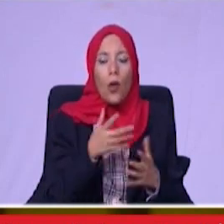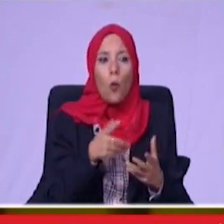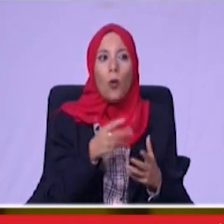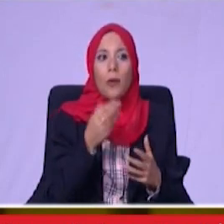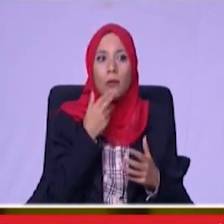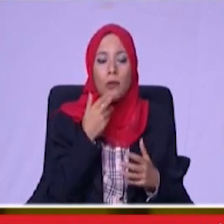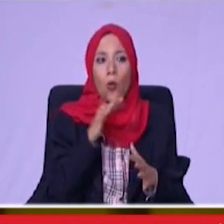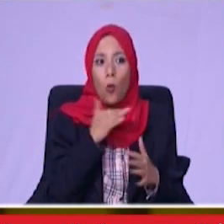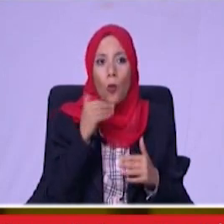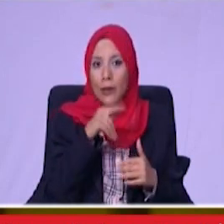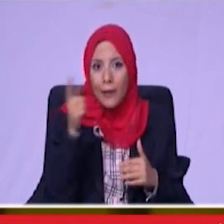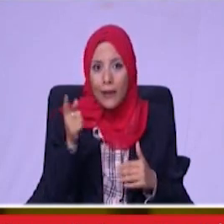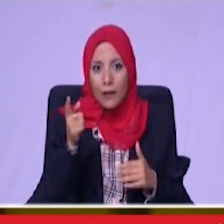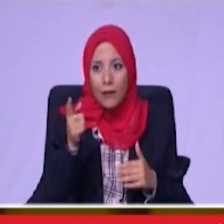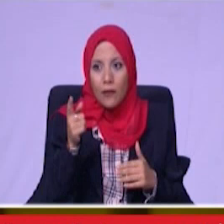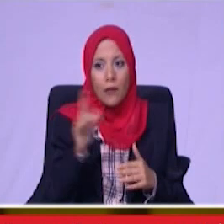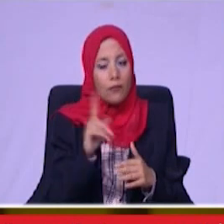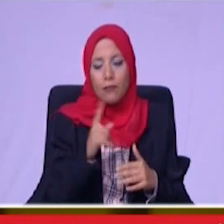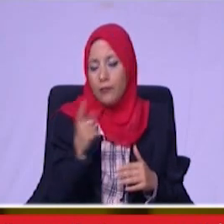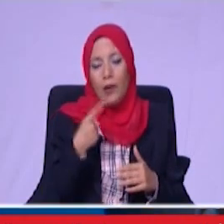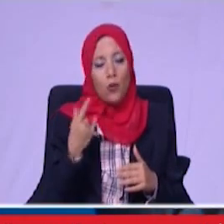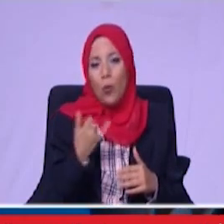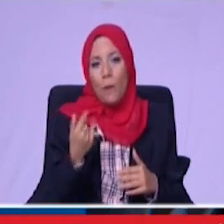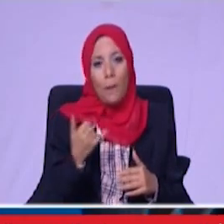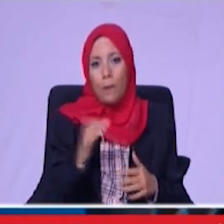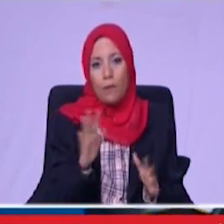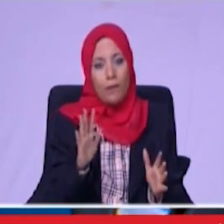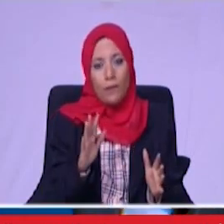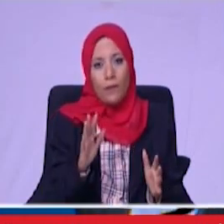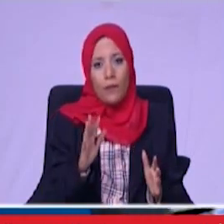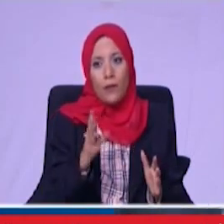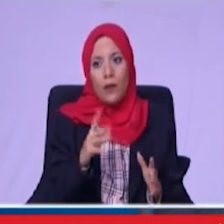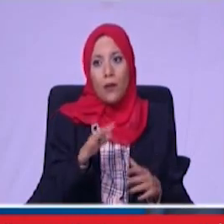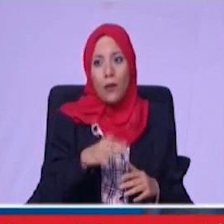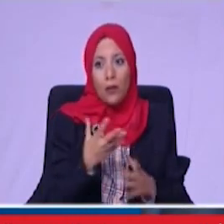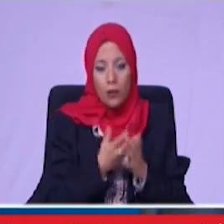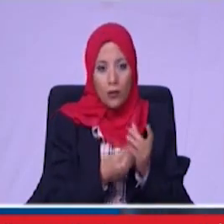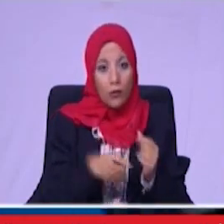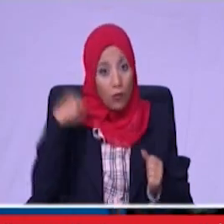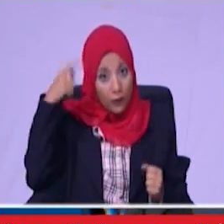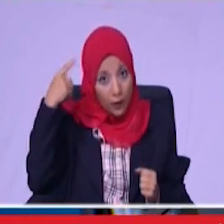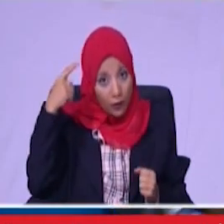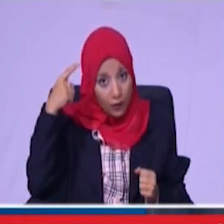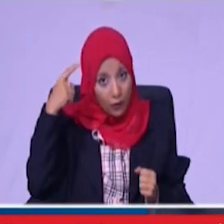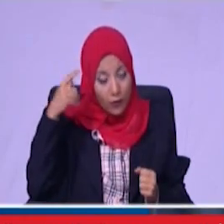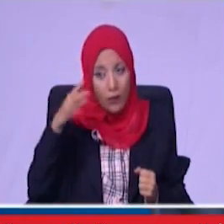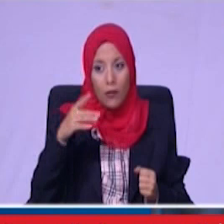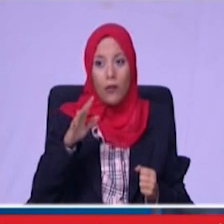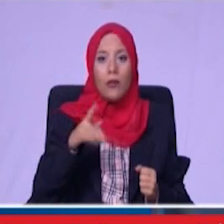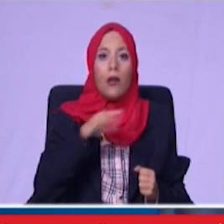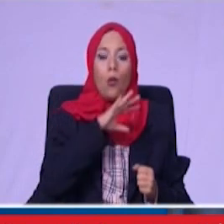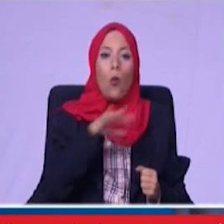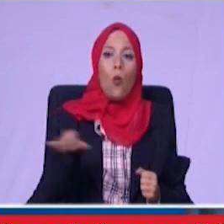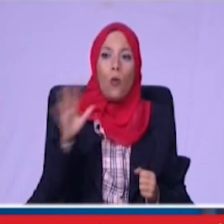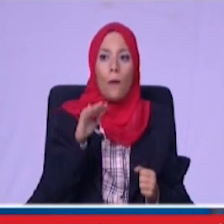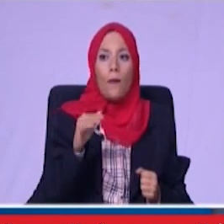الذي لم يبلغ الحلم ليس شرطا هو سواء بقى بلغ الحلم او لم يبلغ الحلم له الاجر كاملا